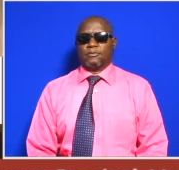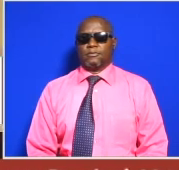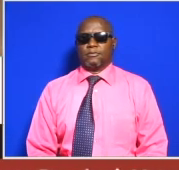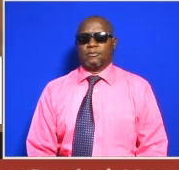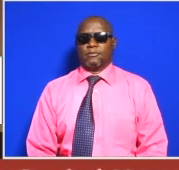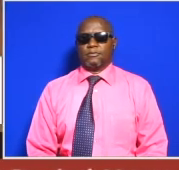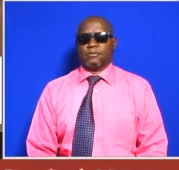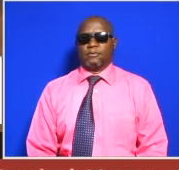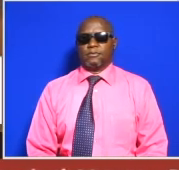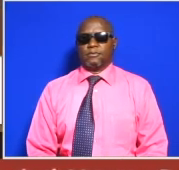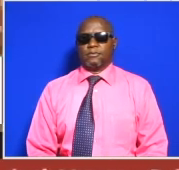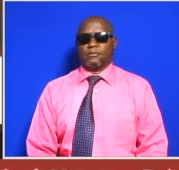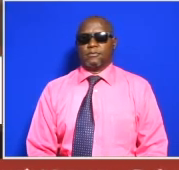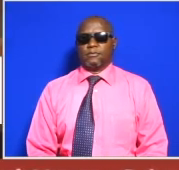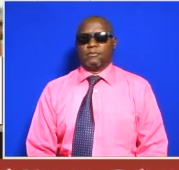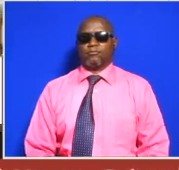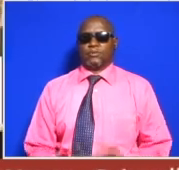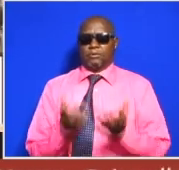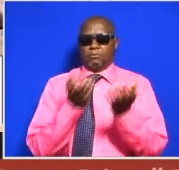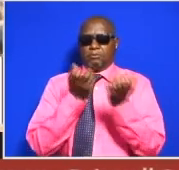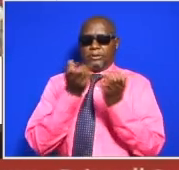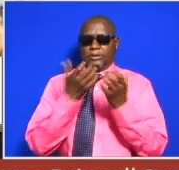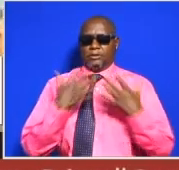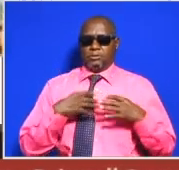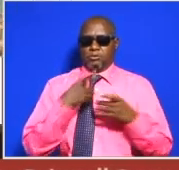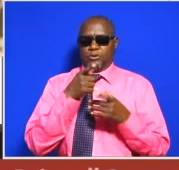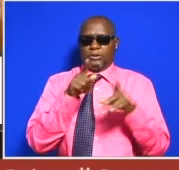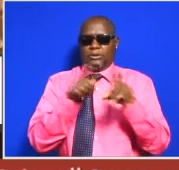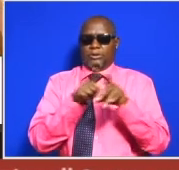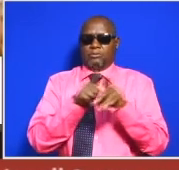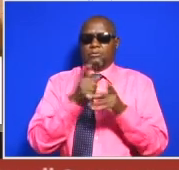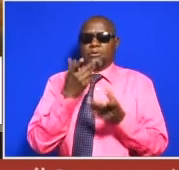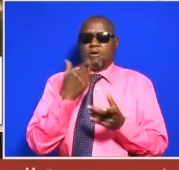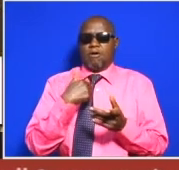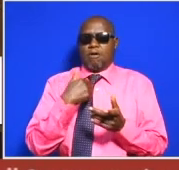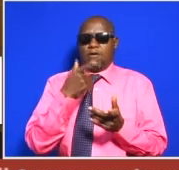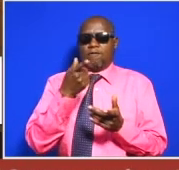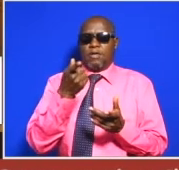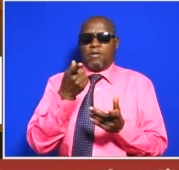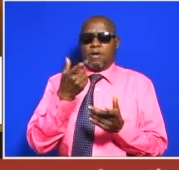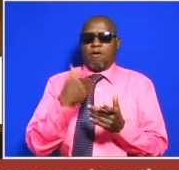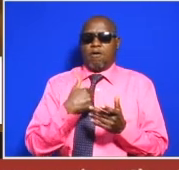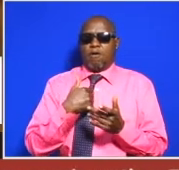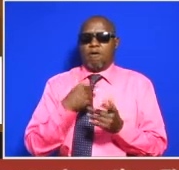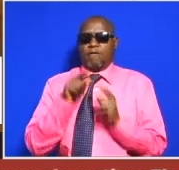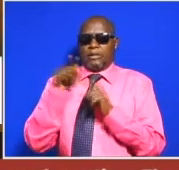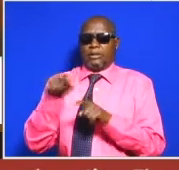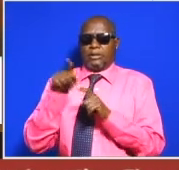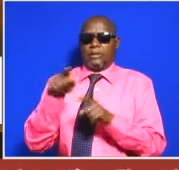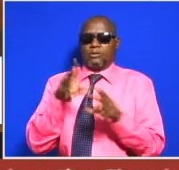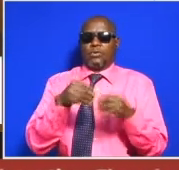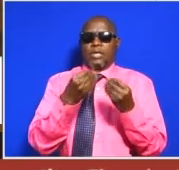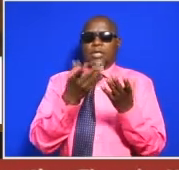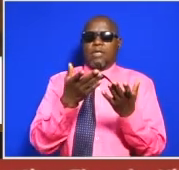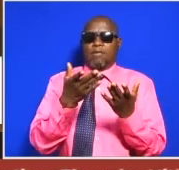jioni. Wafanyabiashara hao vilevile wameonekana kukerwa na jinsi ambavyo wamekuwa kibaguliwa katika kupewa nafasi za kuuzia bidhaa